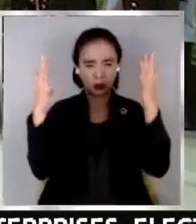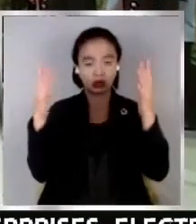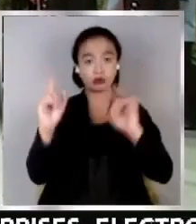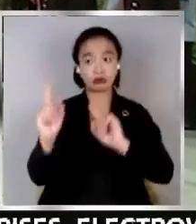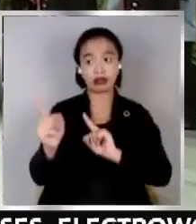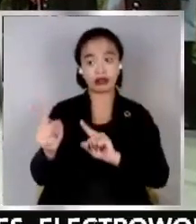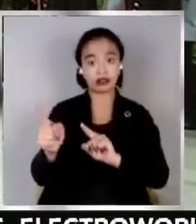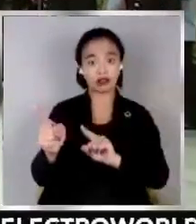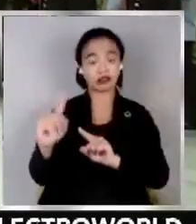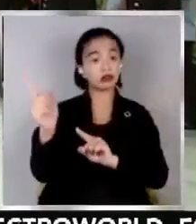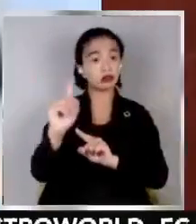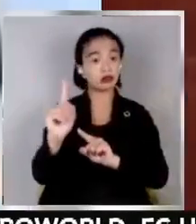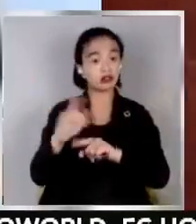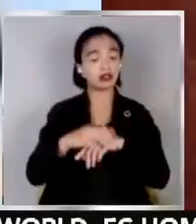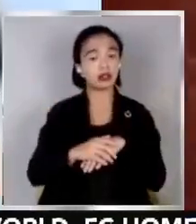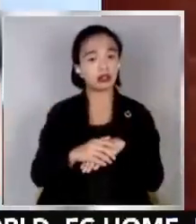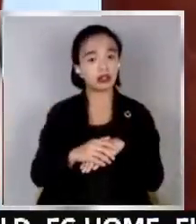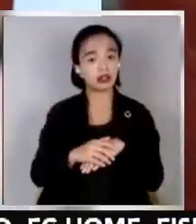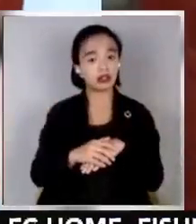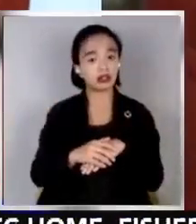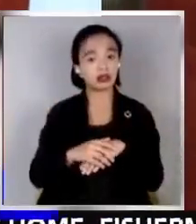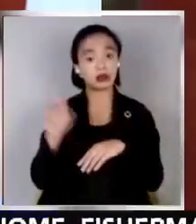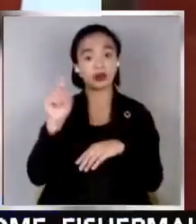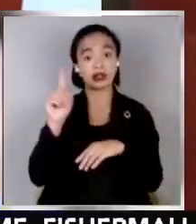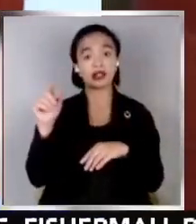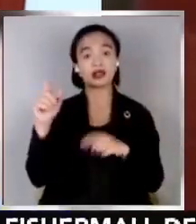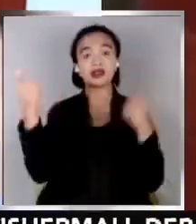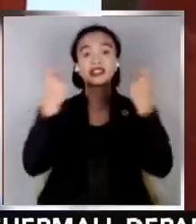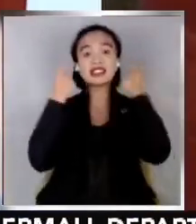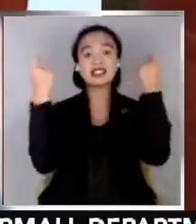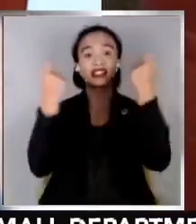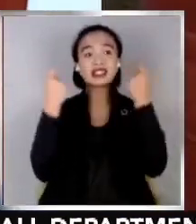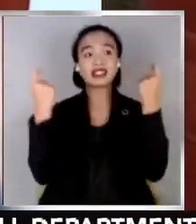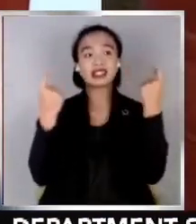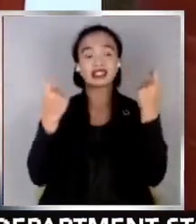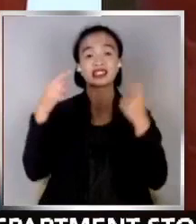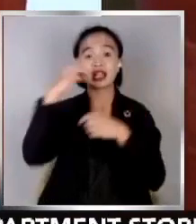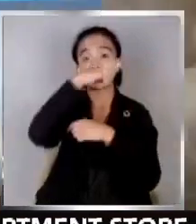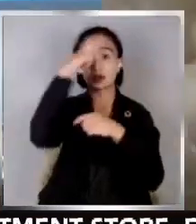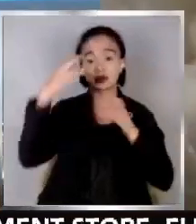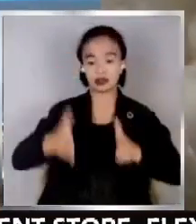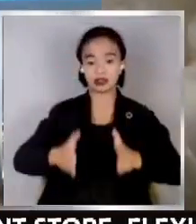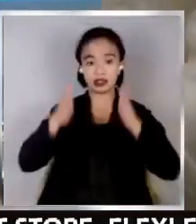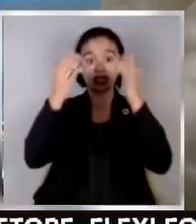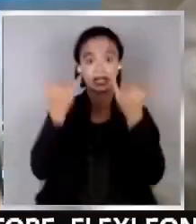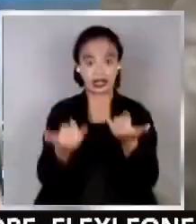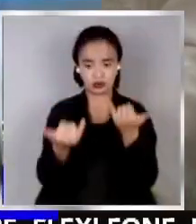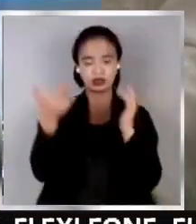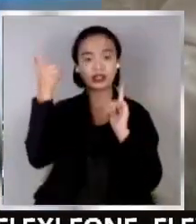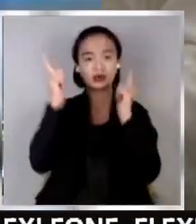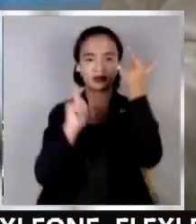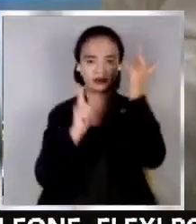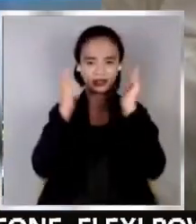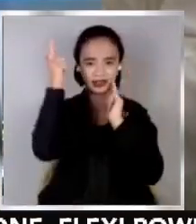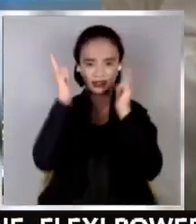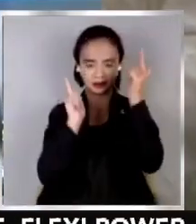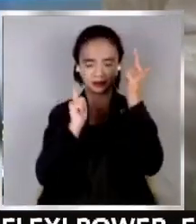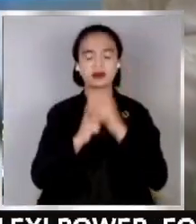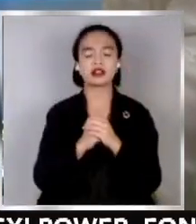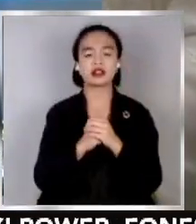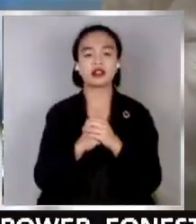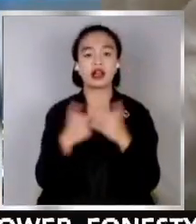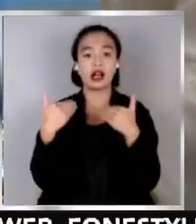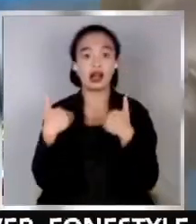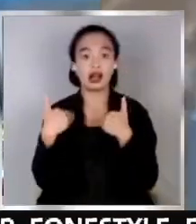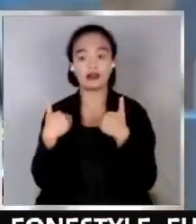wreath laying ceremony sa bantayog ni Rizal sa Luneta ngayong araw. Bago yan, niregaluhan din siya ni